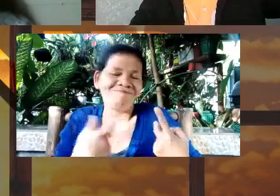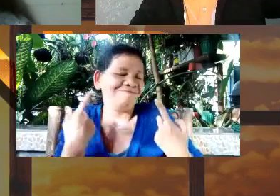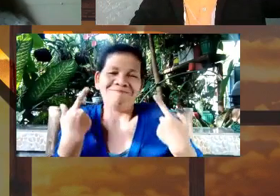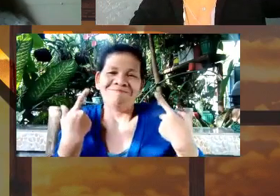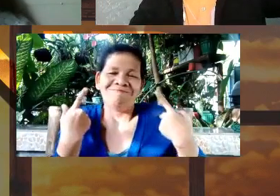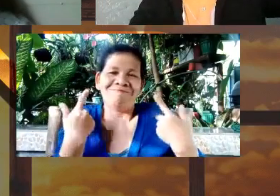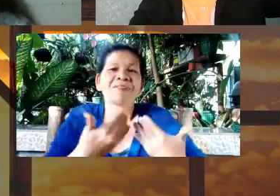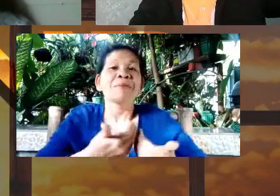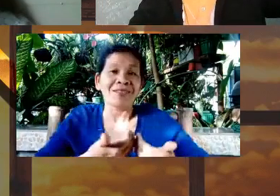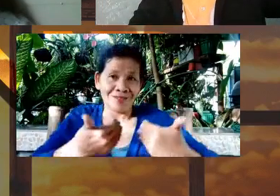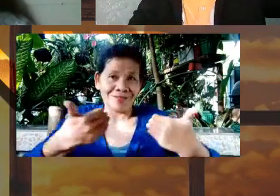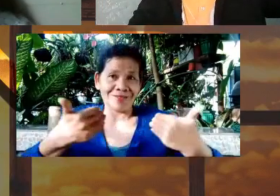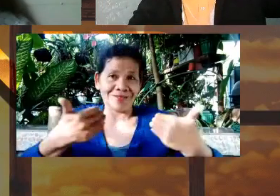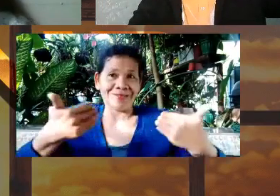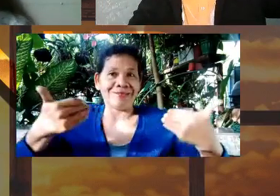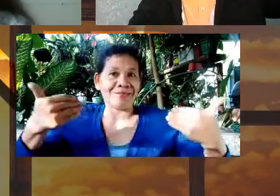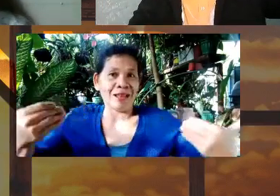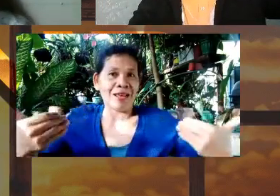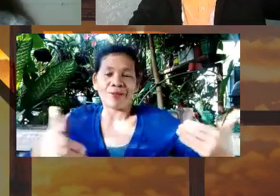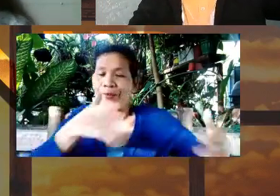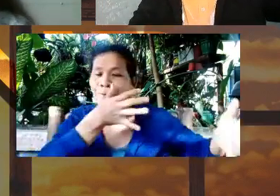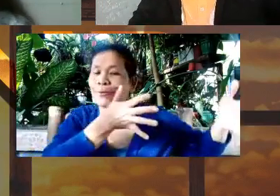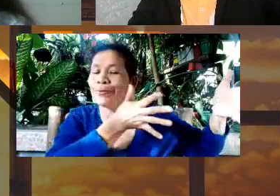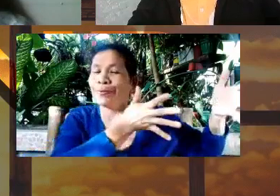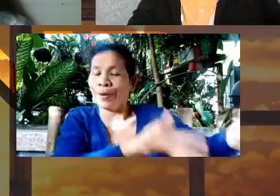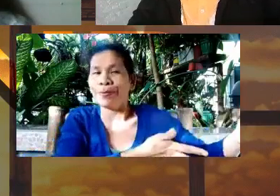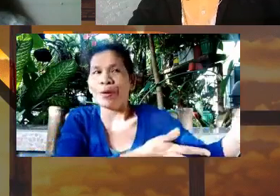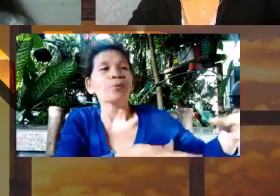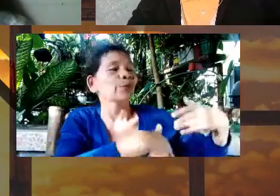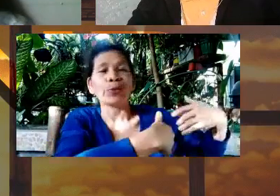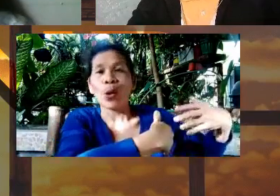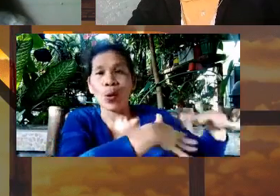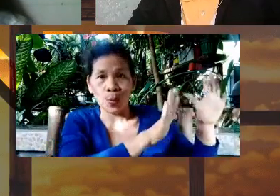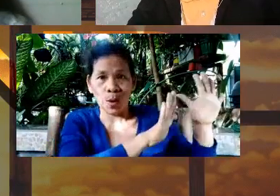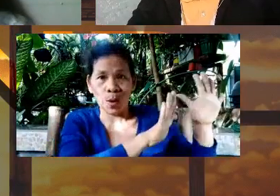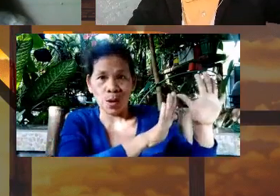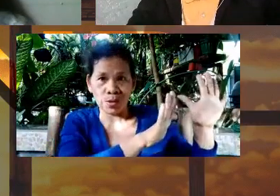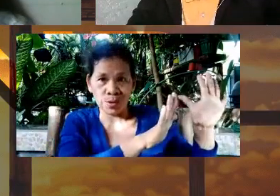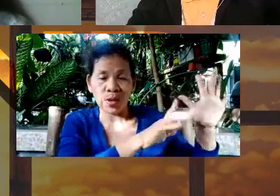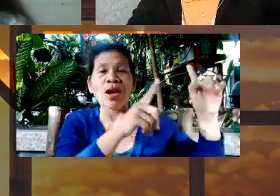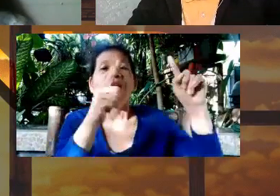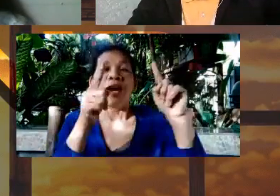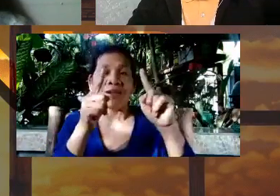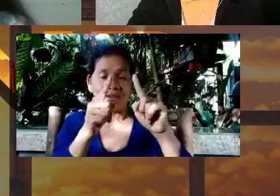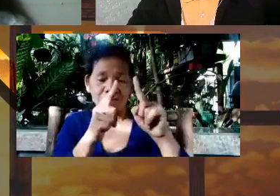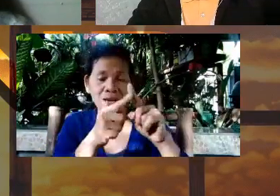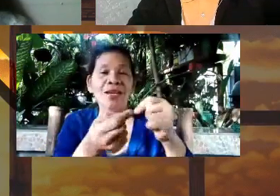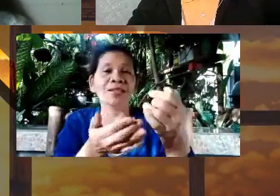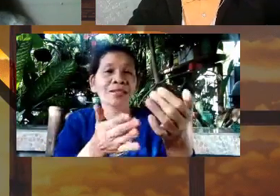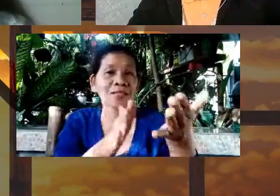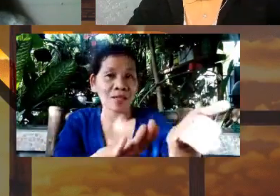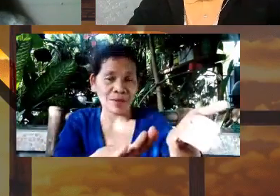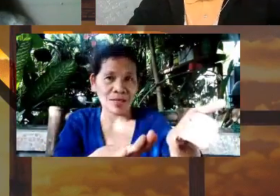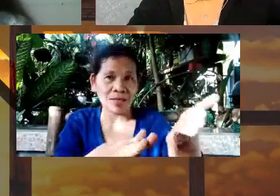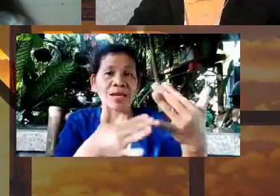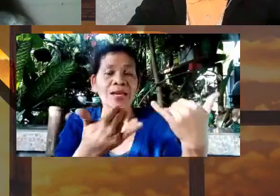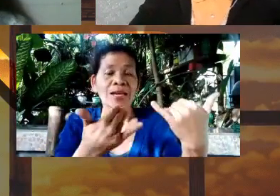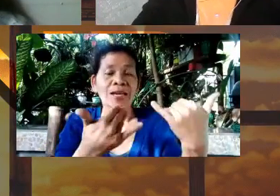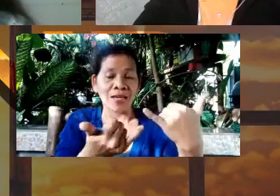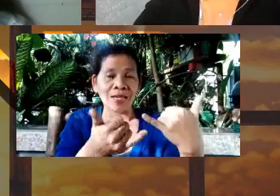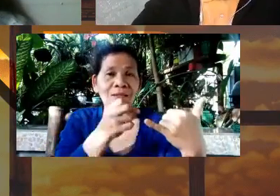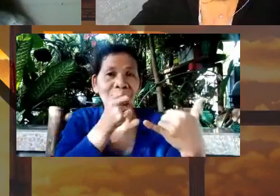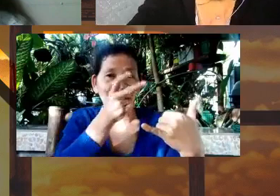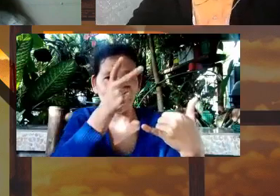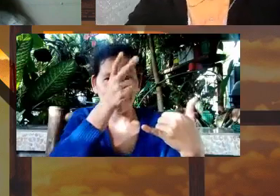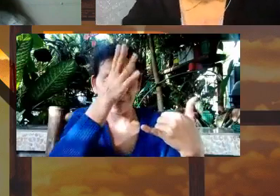kapatid. Ano po? Hindi na mag-i-exist hanggang sa mamatay na po ito, ang kambing na ito, doon